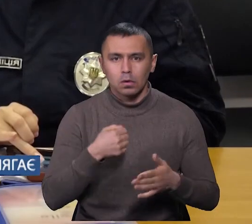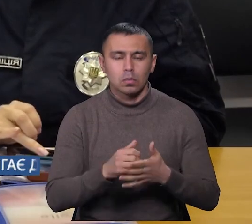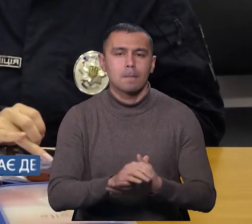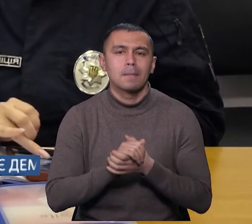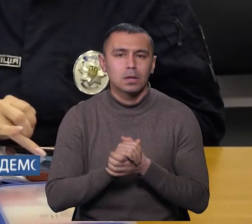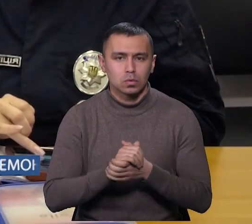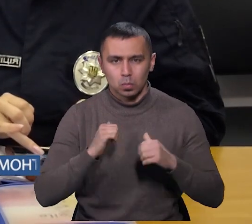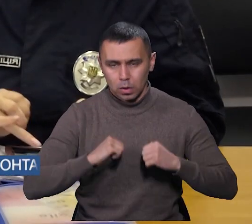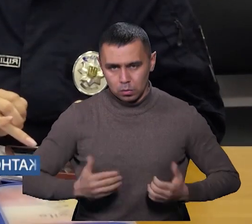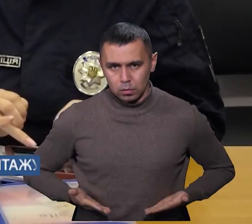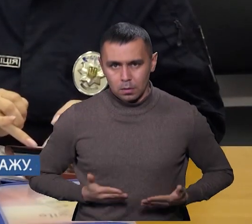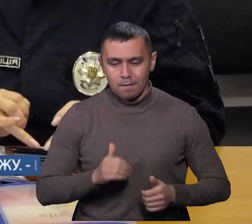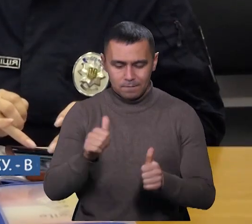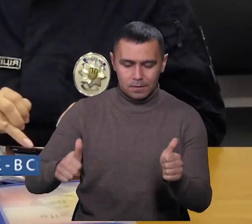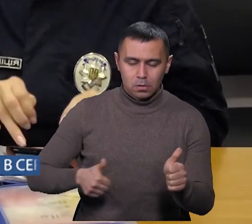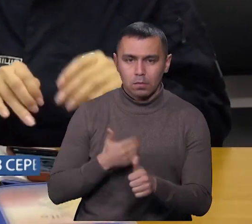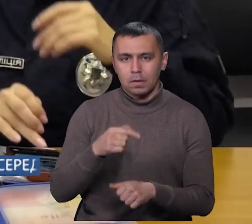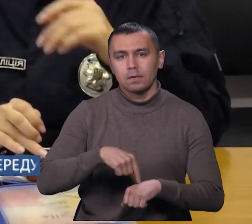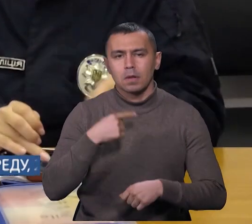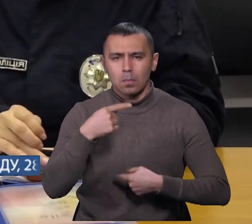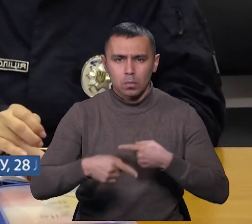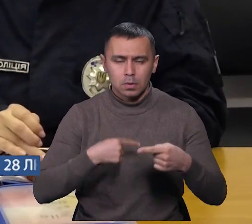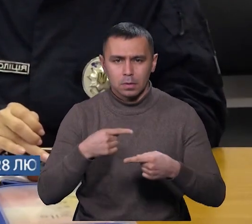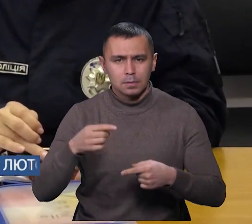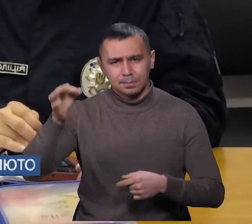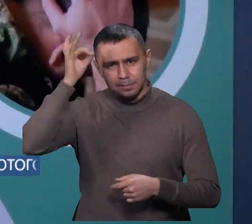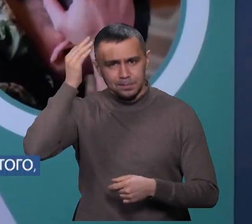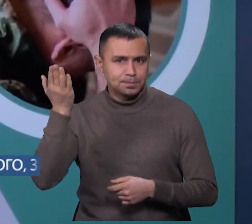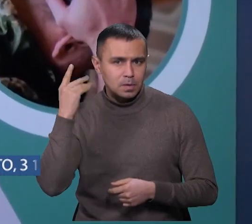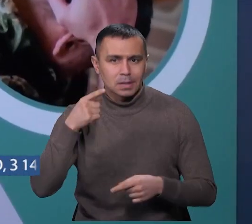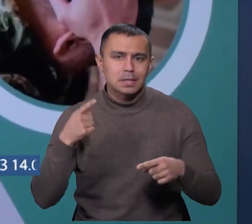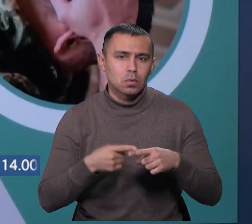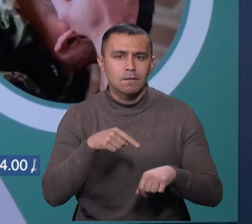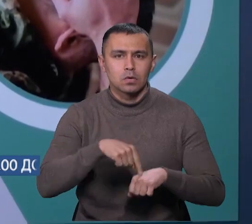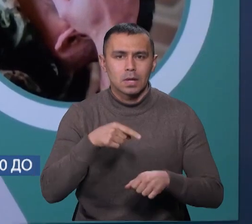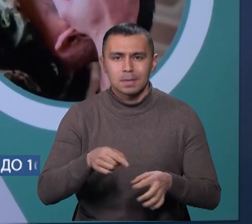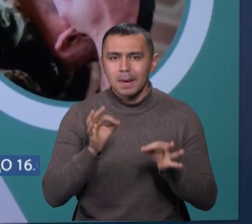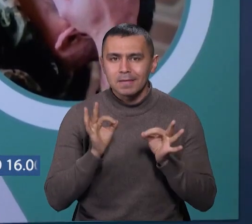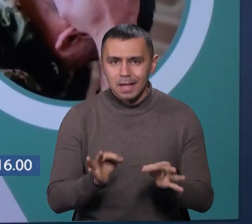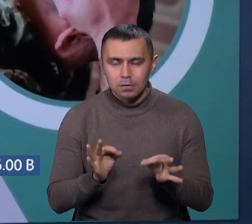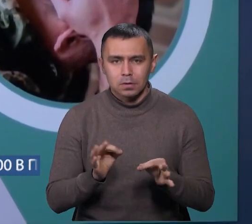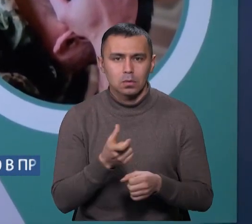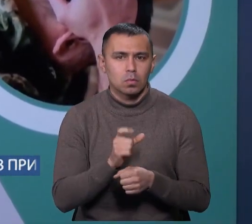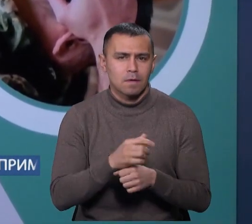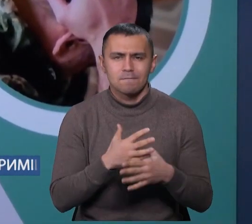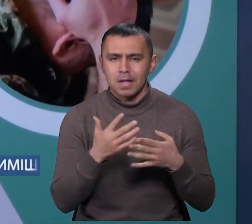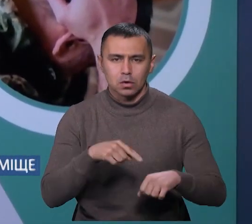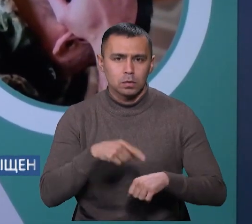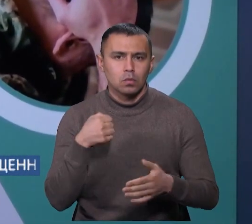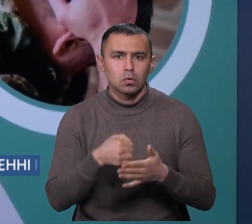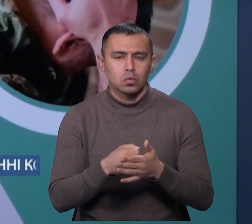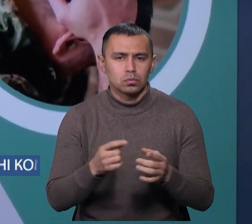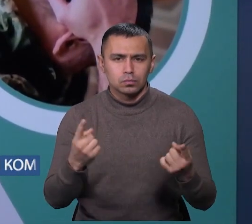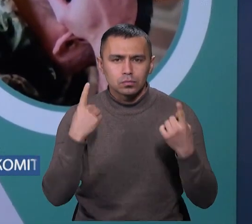мирного життя. Тож у тилу вони відчувають постійні флешбеки, у них загострене відчуття справедливості, надмірна чутливість до